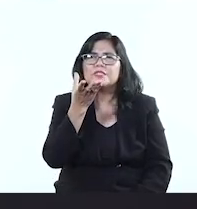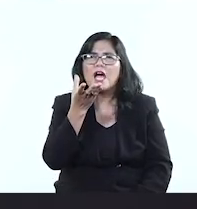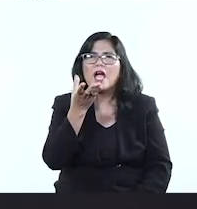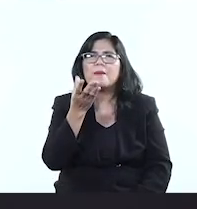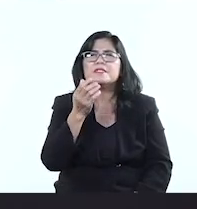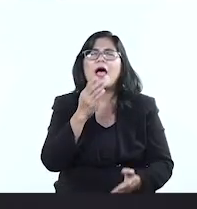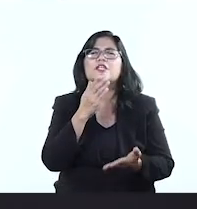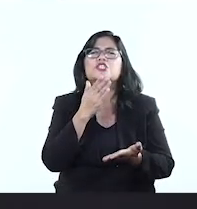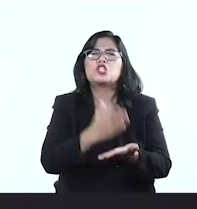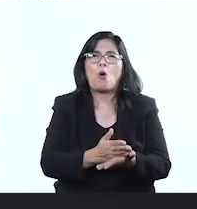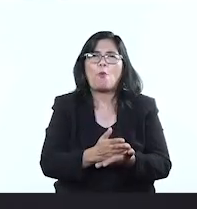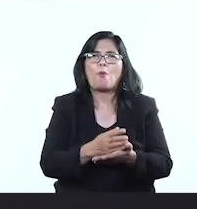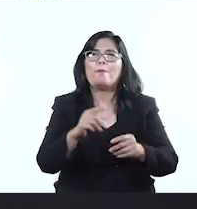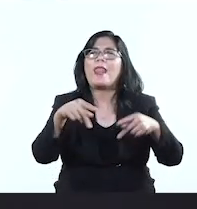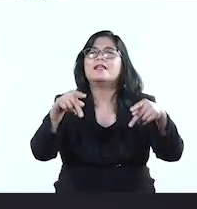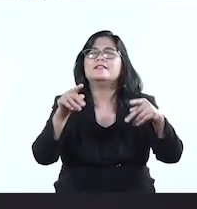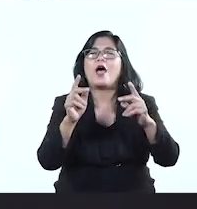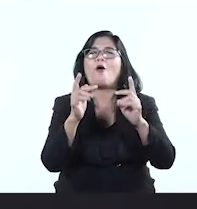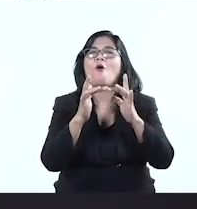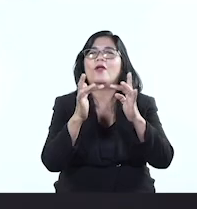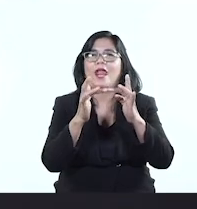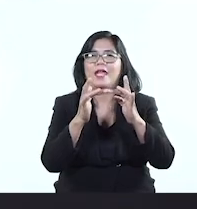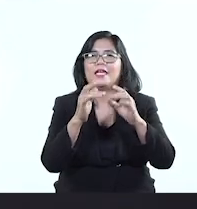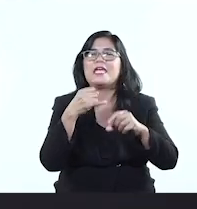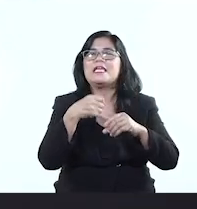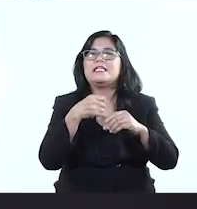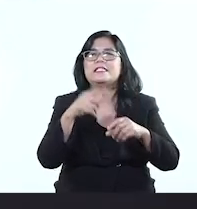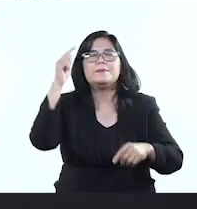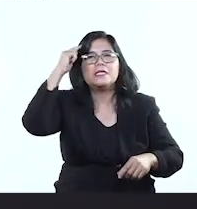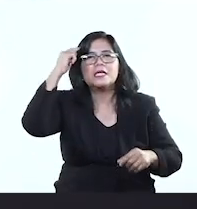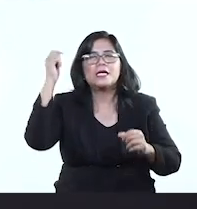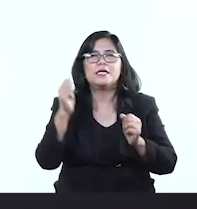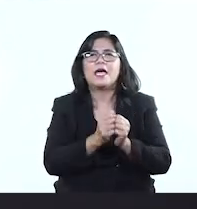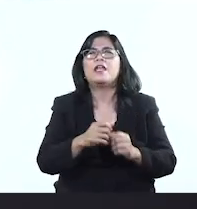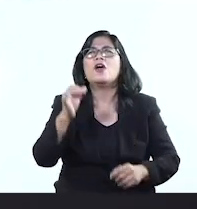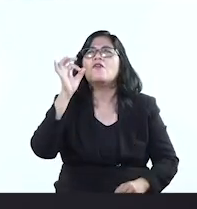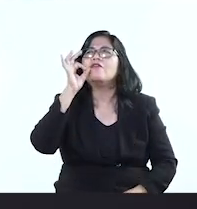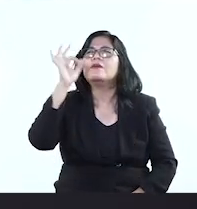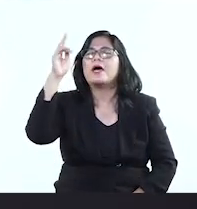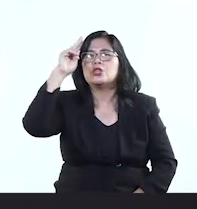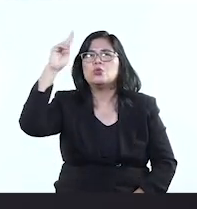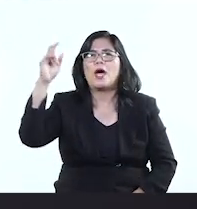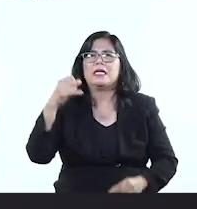Hai isi pikiran saudara sesuai dengan firmannya Hai easy